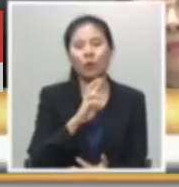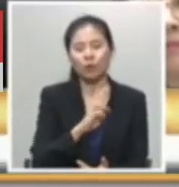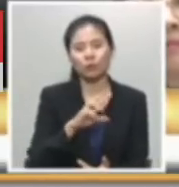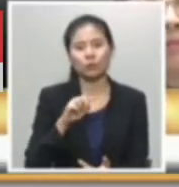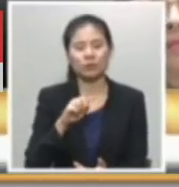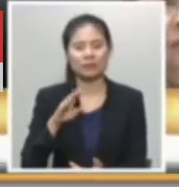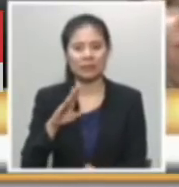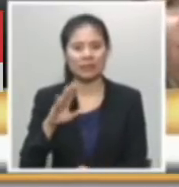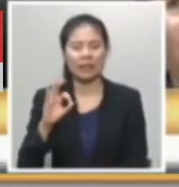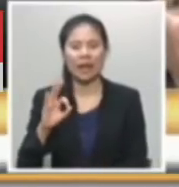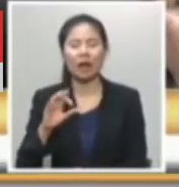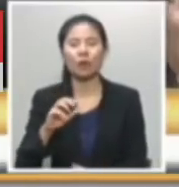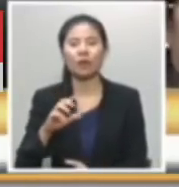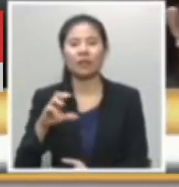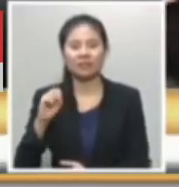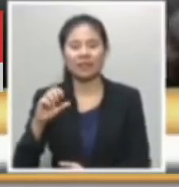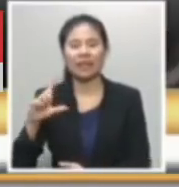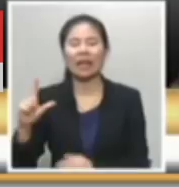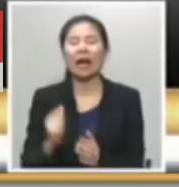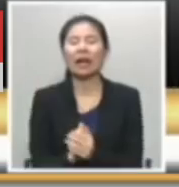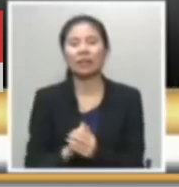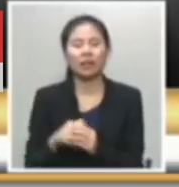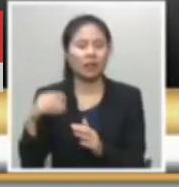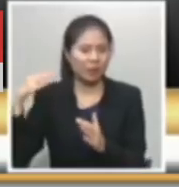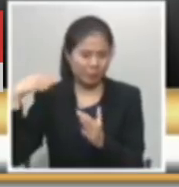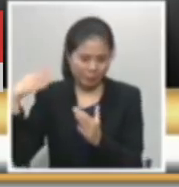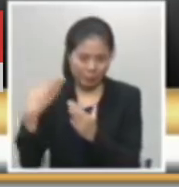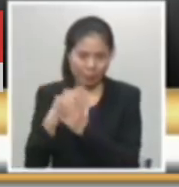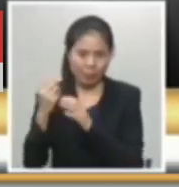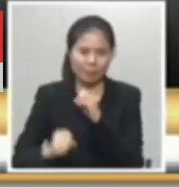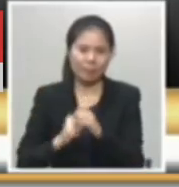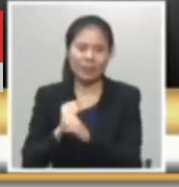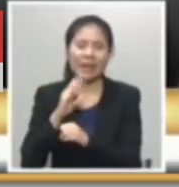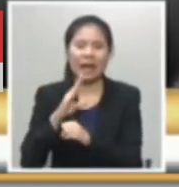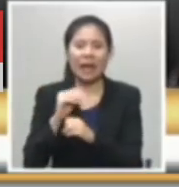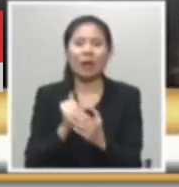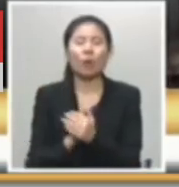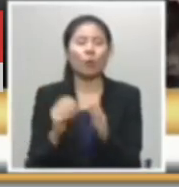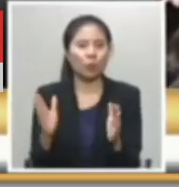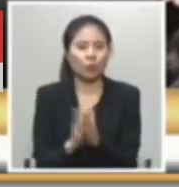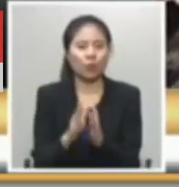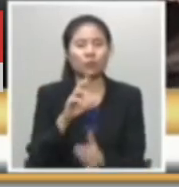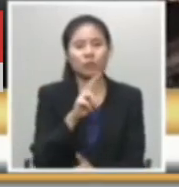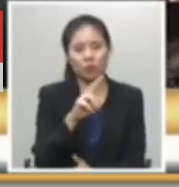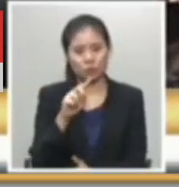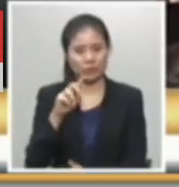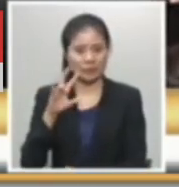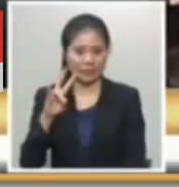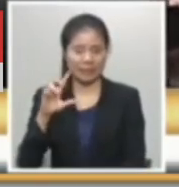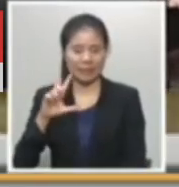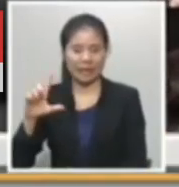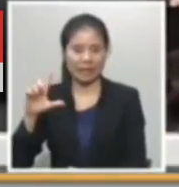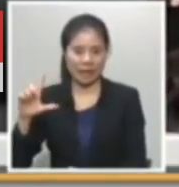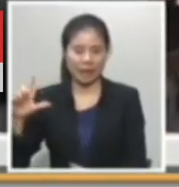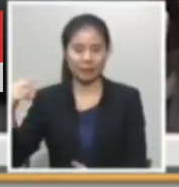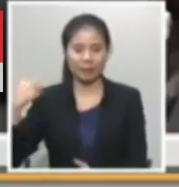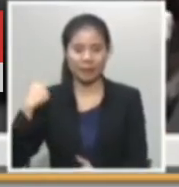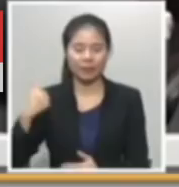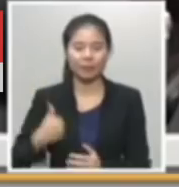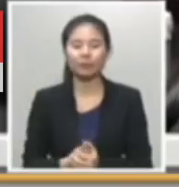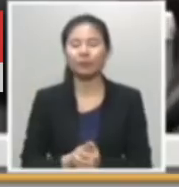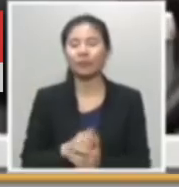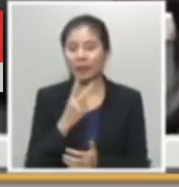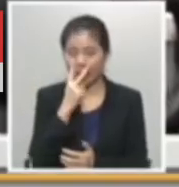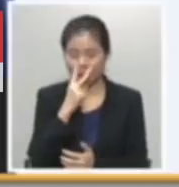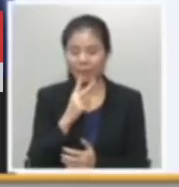ที่ท่านยึดอำนาจมา5ปีกว่า 2.7 ล้านล้านดูนี่สิครับท่านดูนะครับ 2.7 ล้านล้านเห็นไ